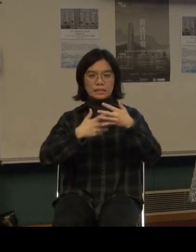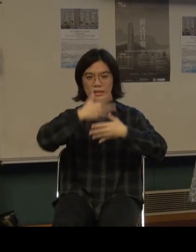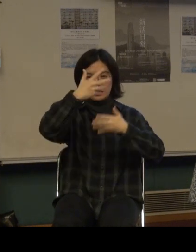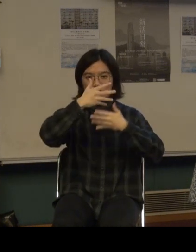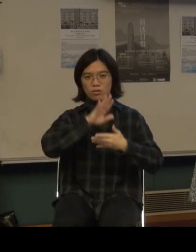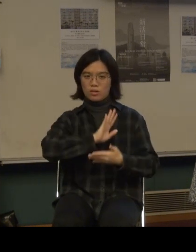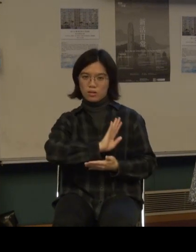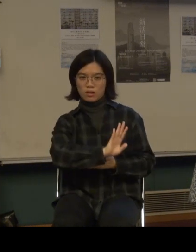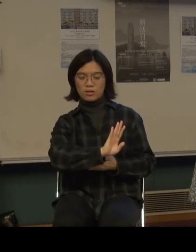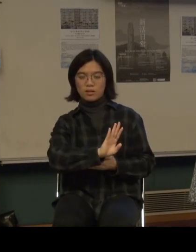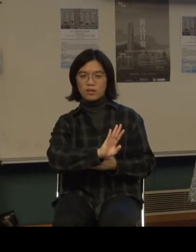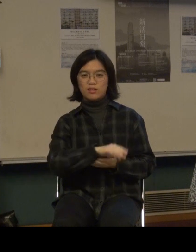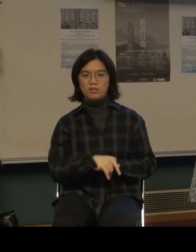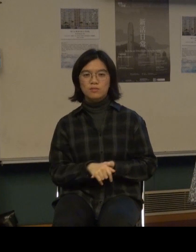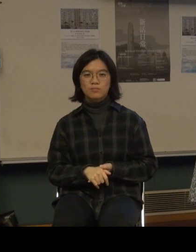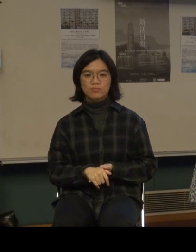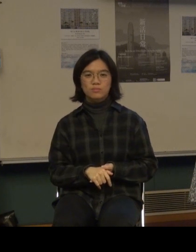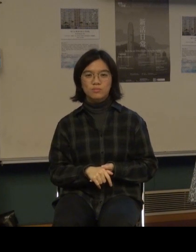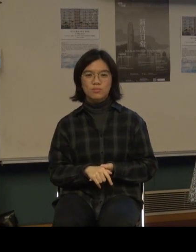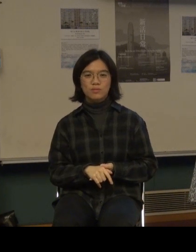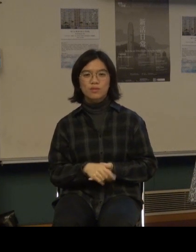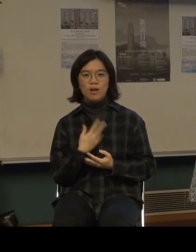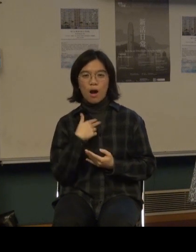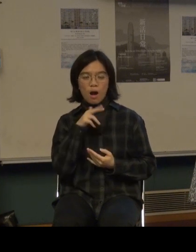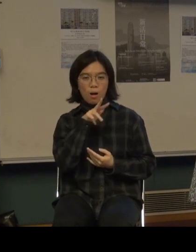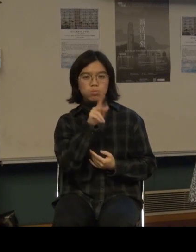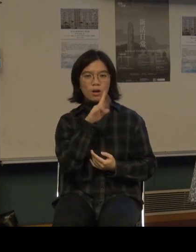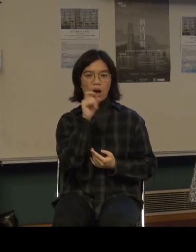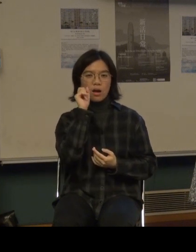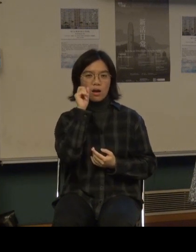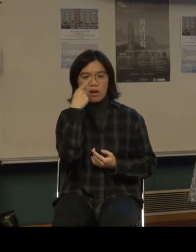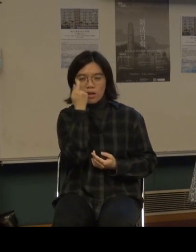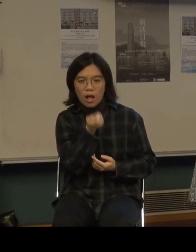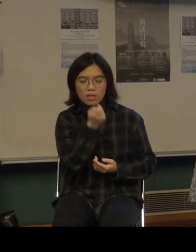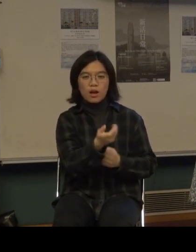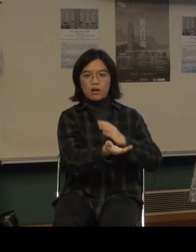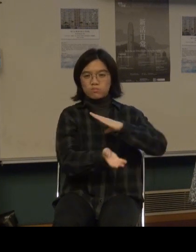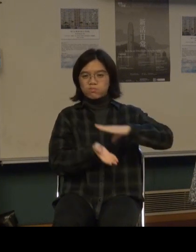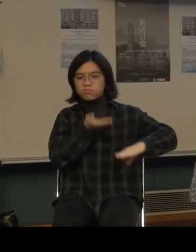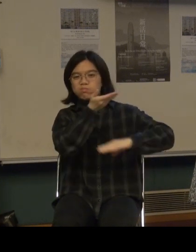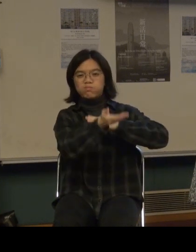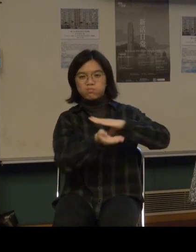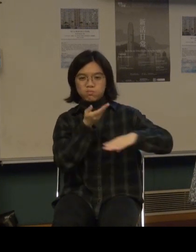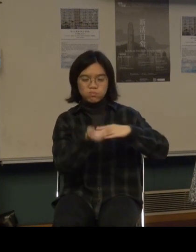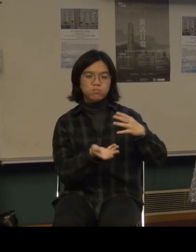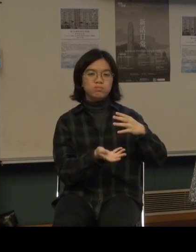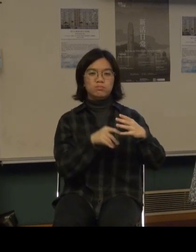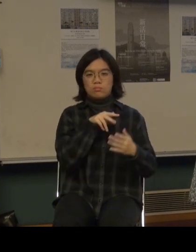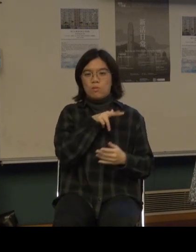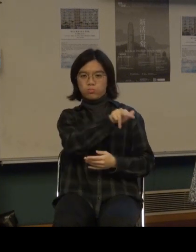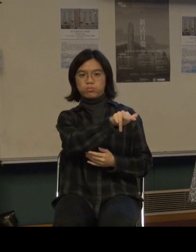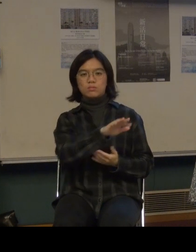嗰個簡約重複規律啊嗰個風格出嚟啊。